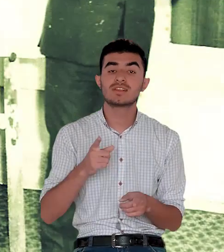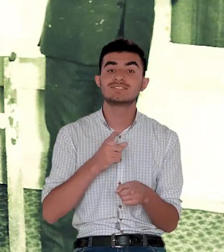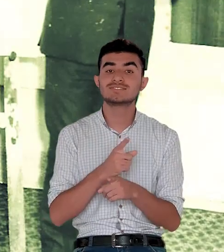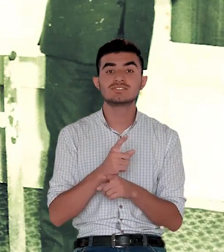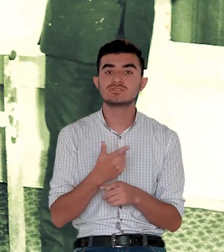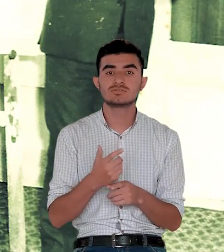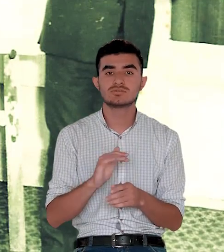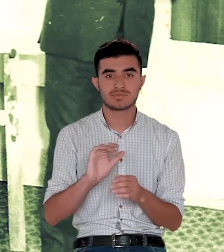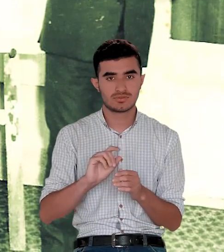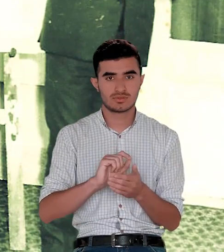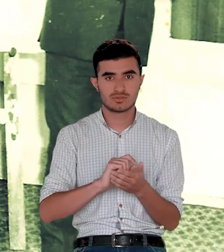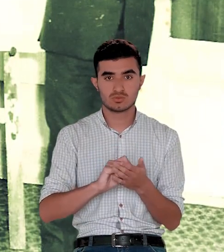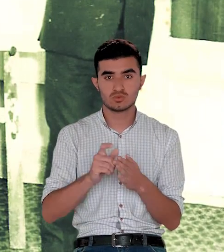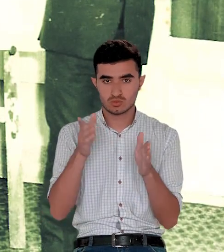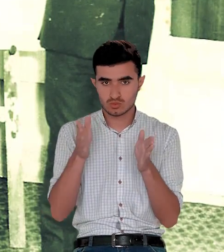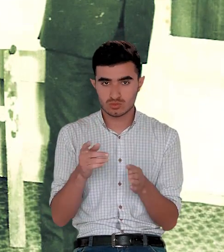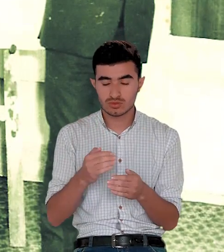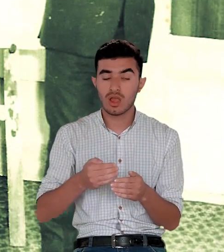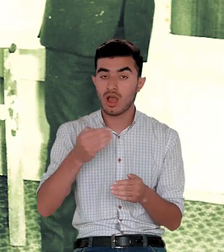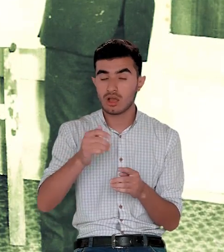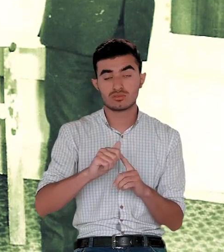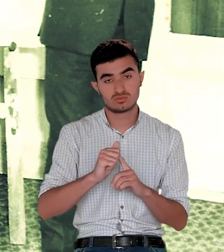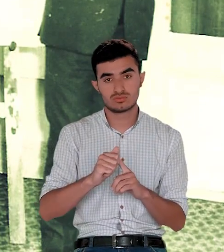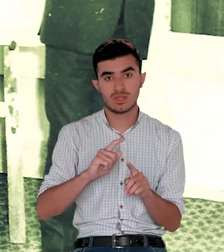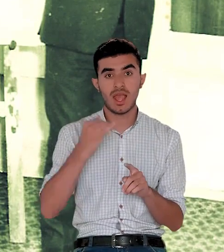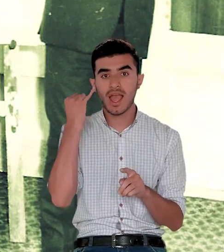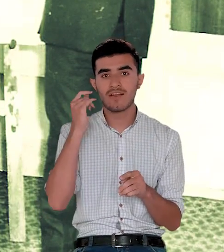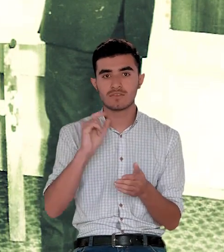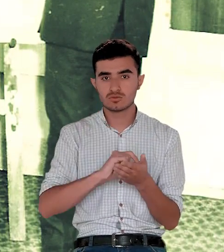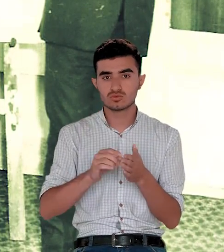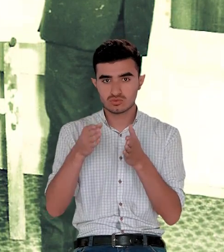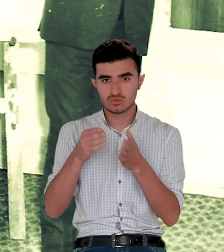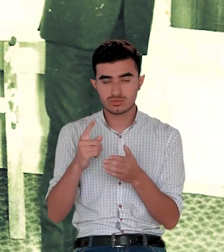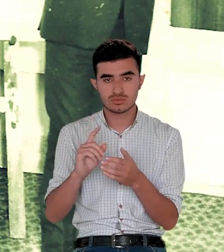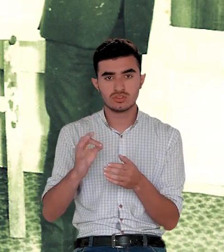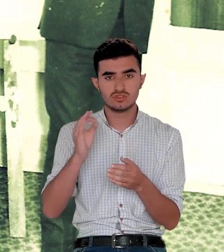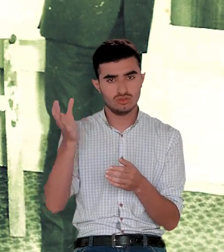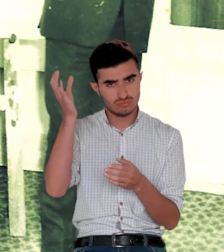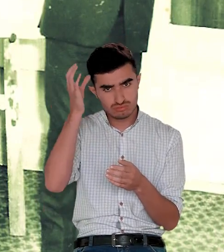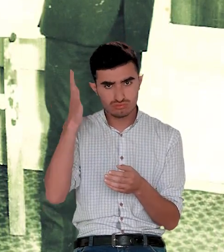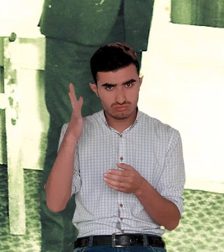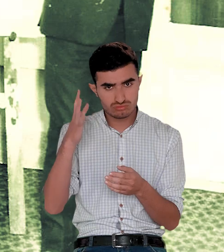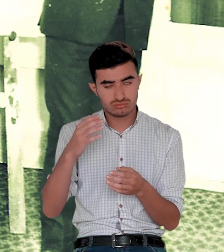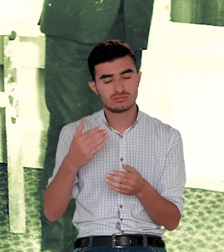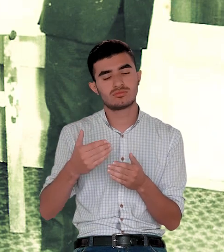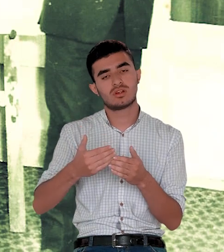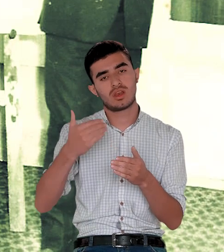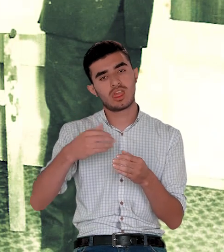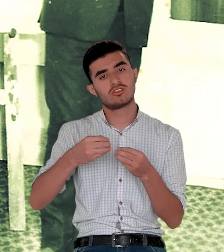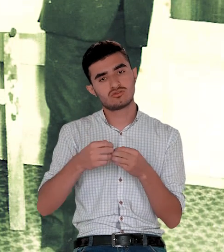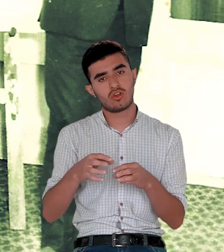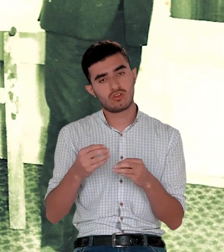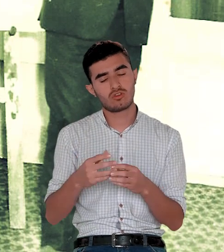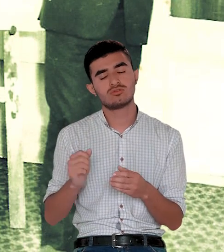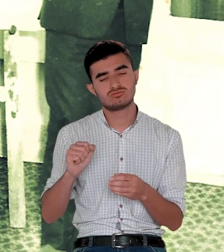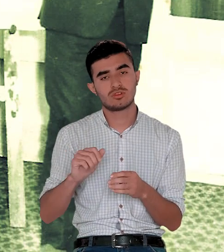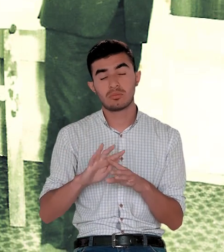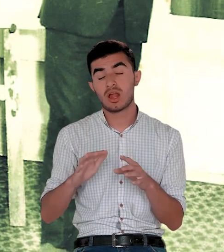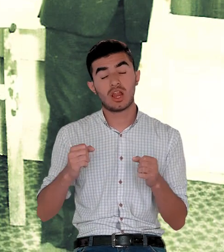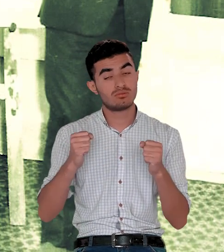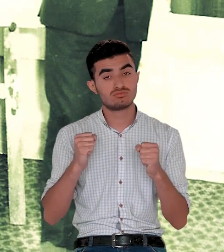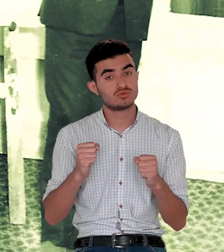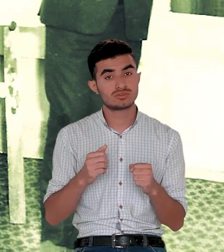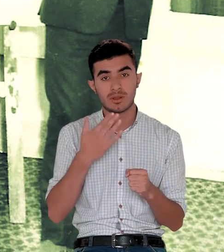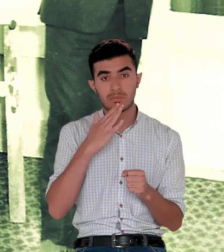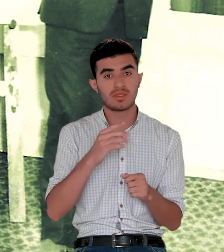خود کر رہے تھے, اور ایک وقت تھا جب ہمارے سامنے بچے کر رہے, تو ان کو گائیڈ کرنا, اس لیے ہمیں ان سے آگے جانا